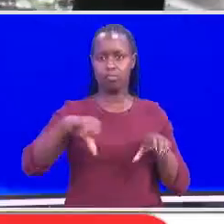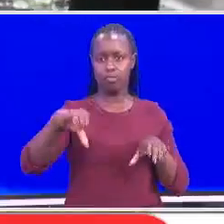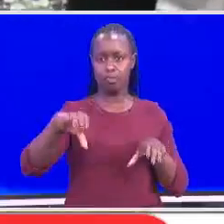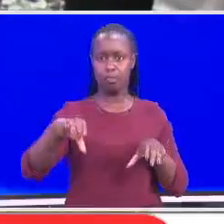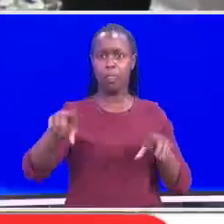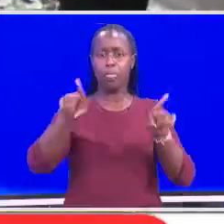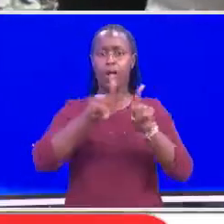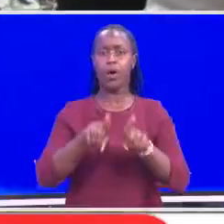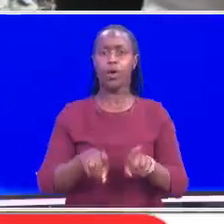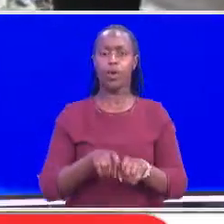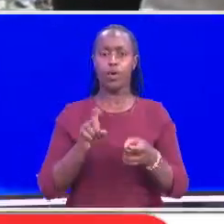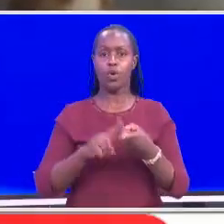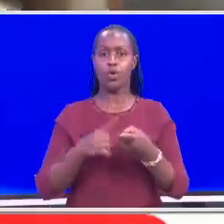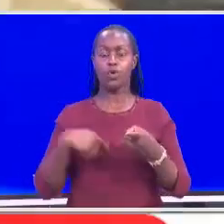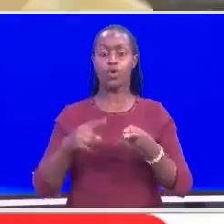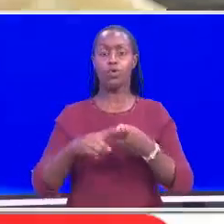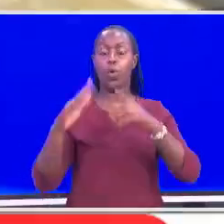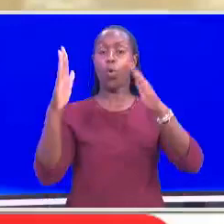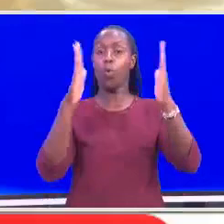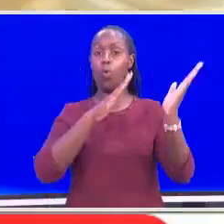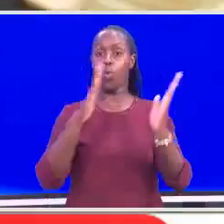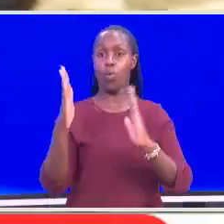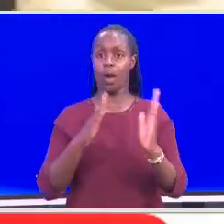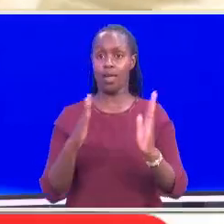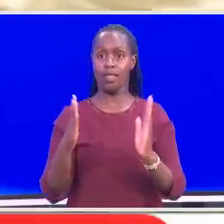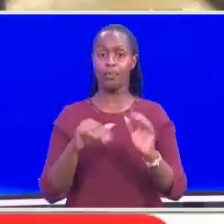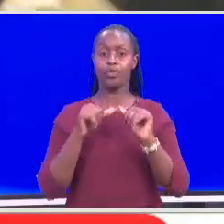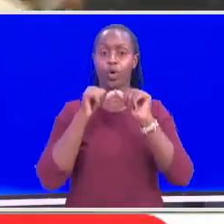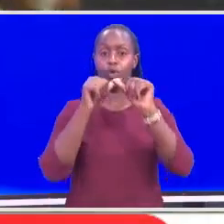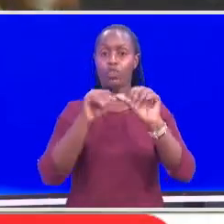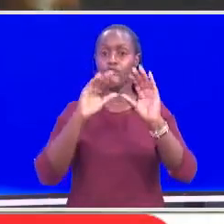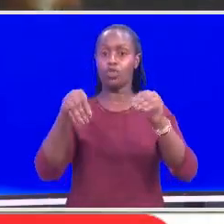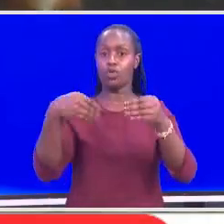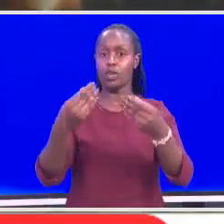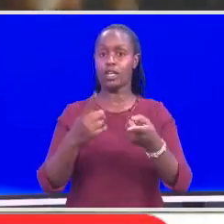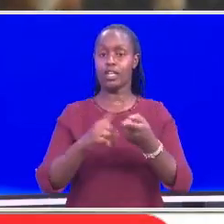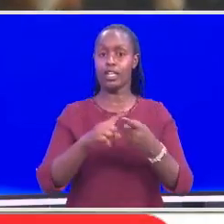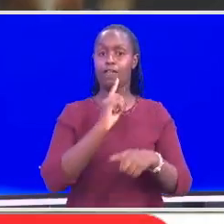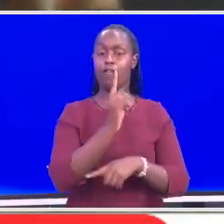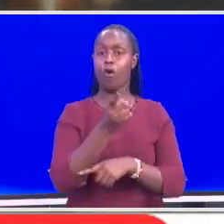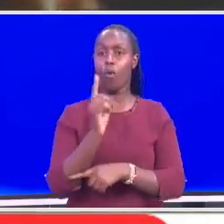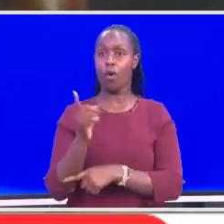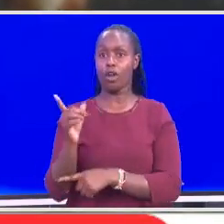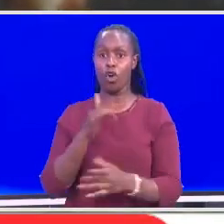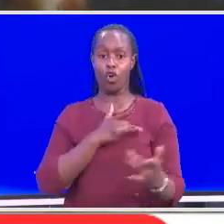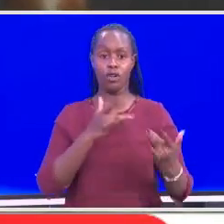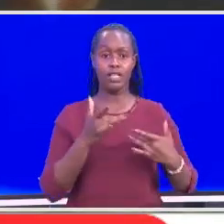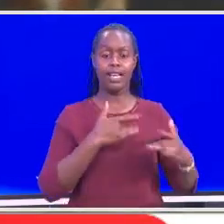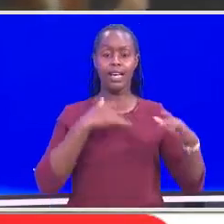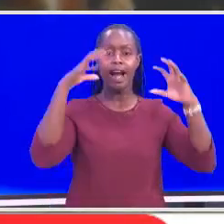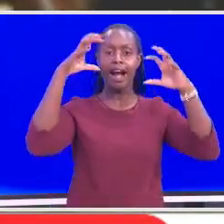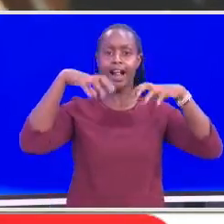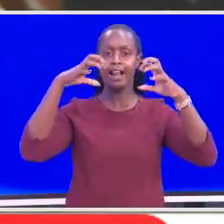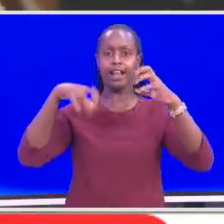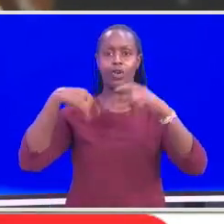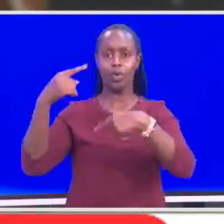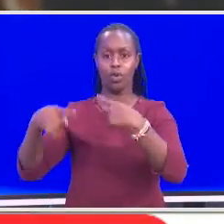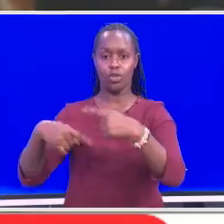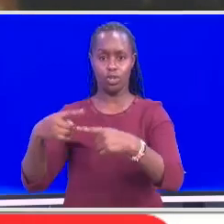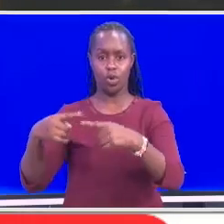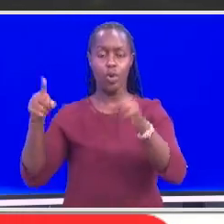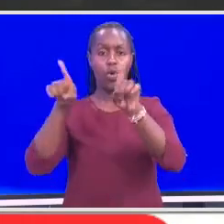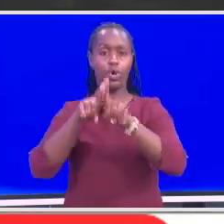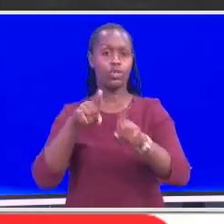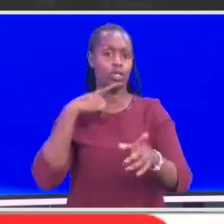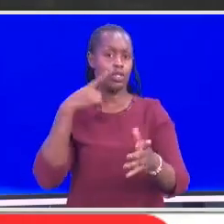kadhalika, idara ya utabiri wa hali ya hewa nchini imeendelea kutoa tahadhari ya mvua hii kuendelea kunyesha. Idara hii imetangaza kuwa viwango